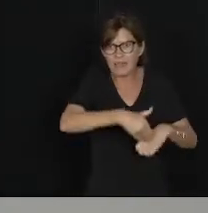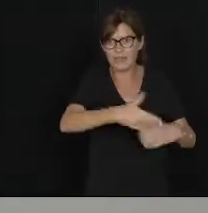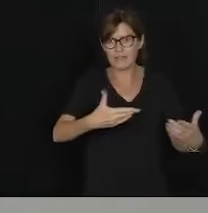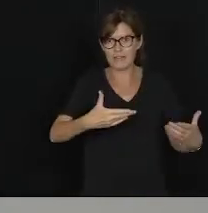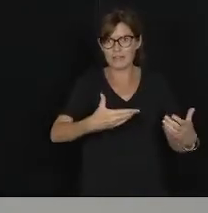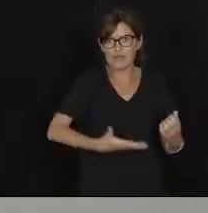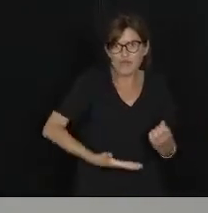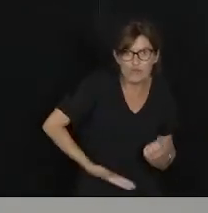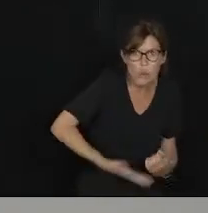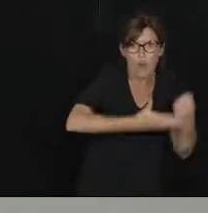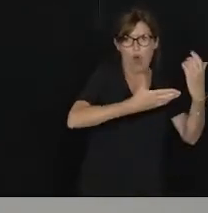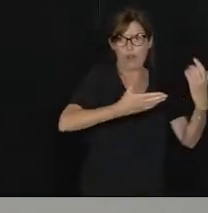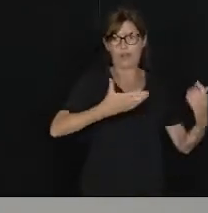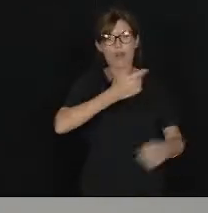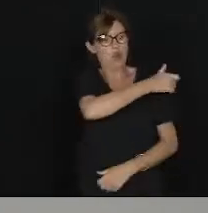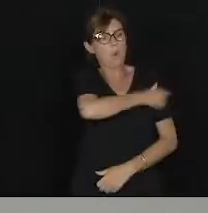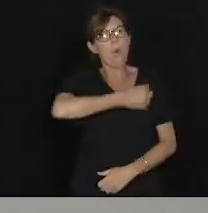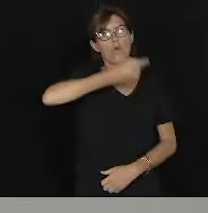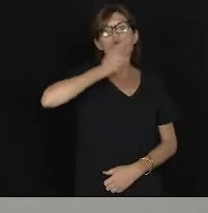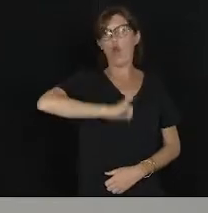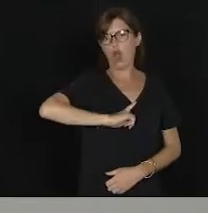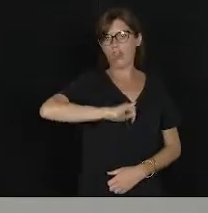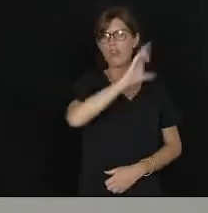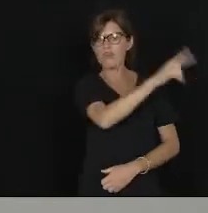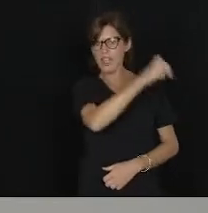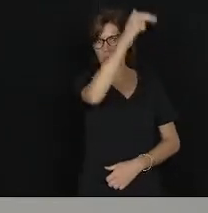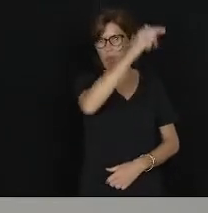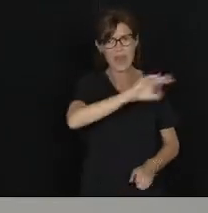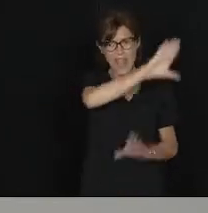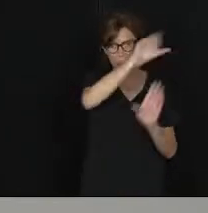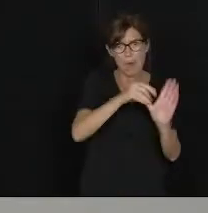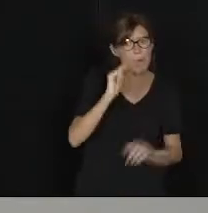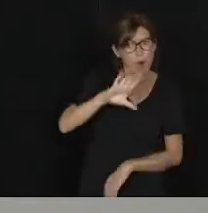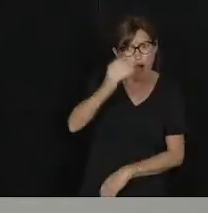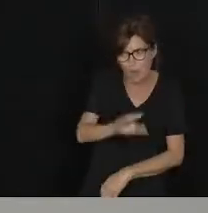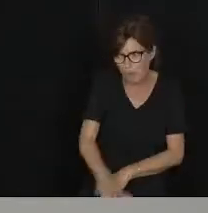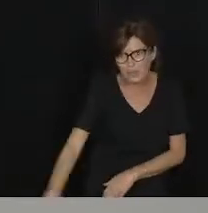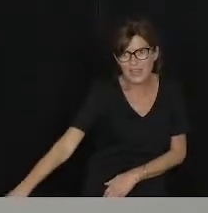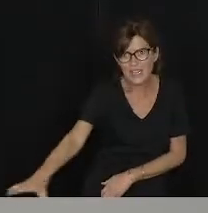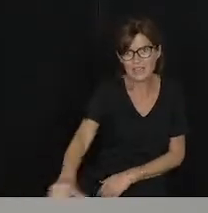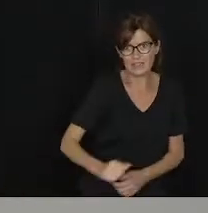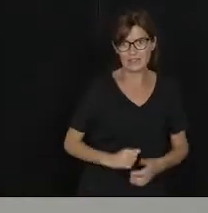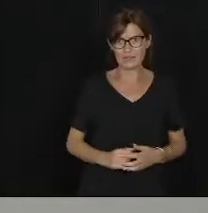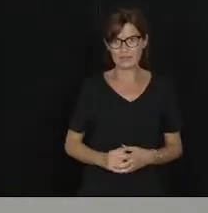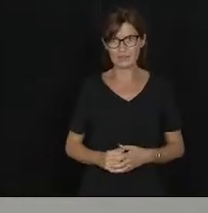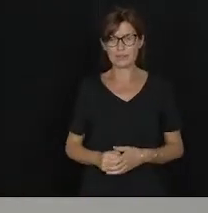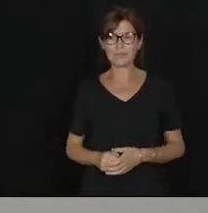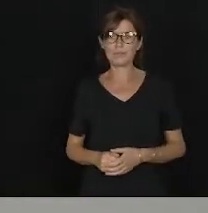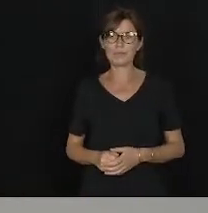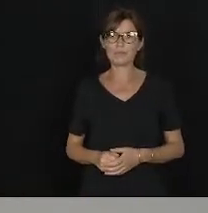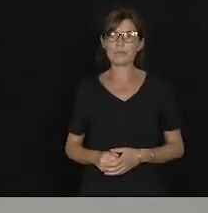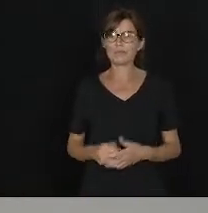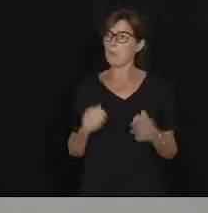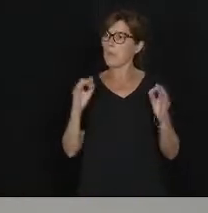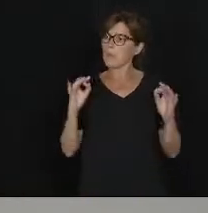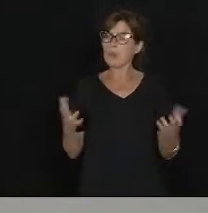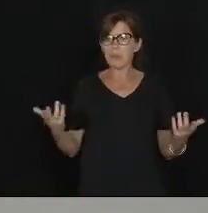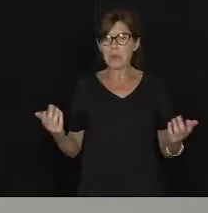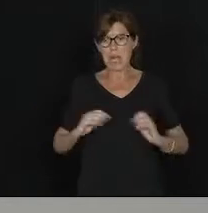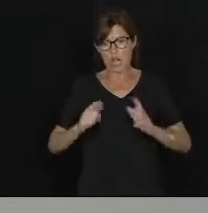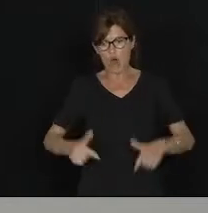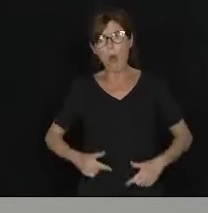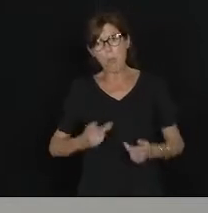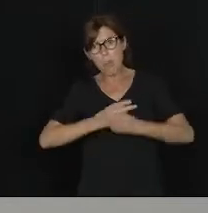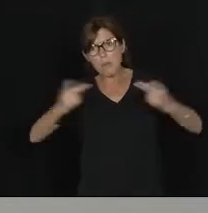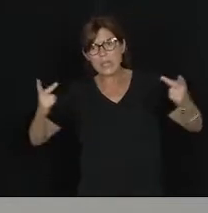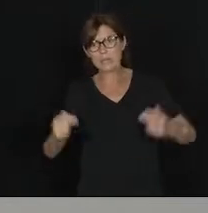compris pour les plus petites classes du premier degré. D'ailleurs, au passage, aux contempteurs de l'école publique, qui ont vu dans